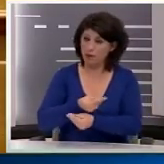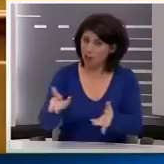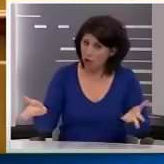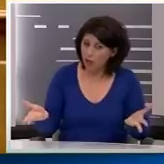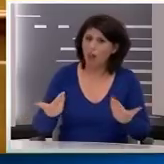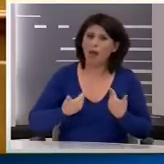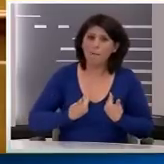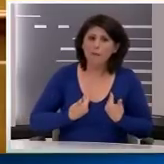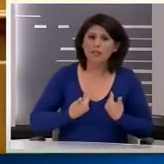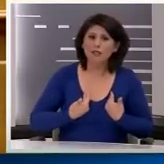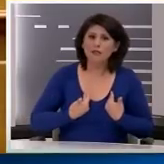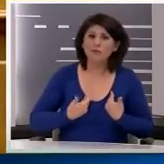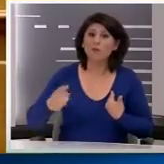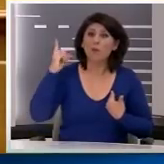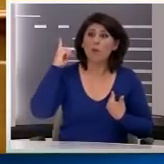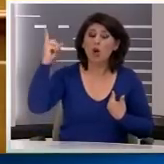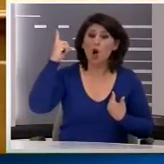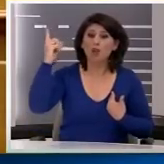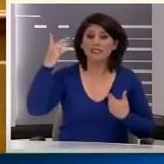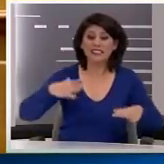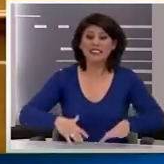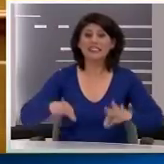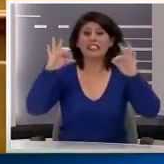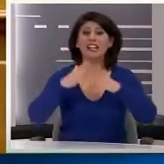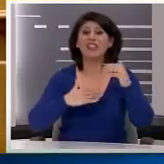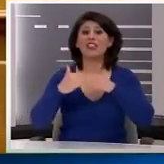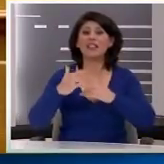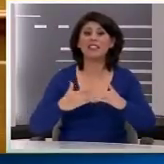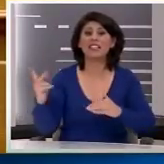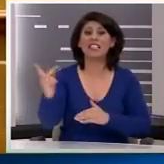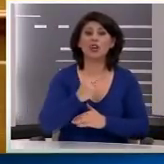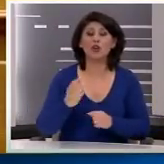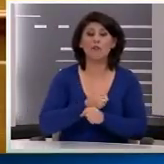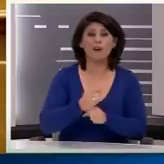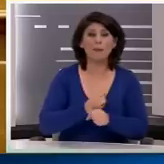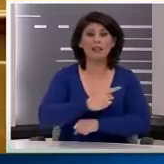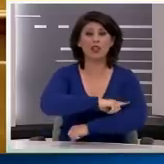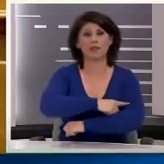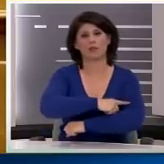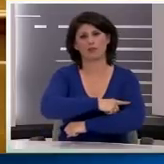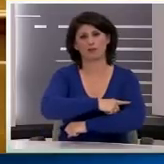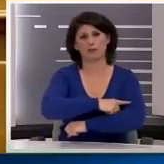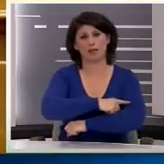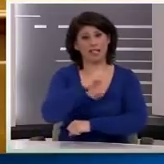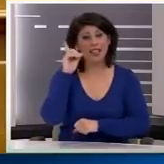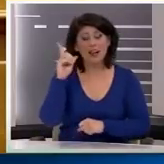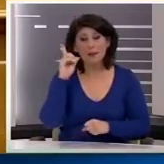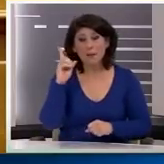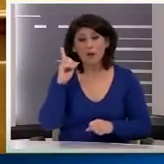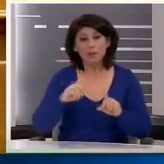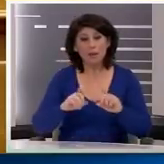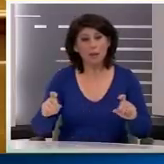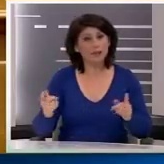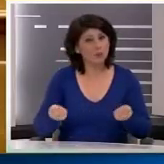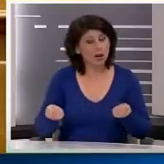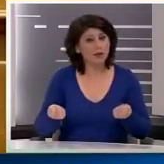εμείς πρωτοστατούσαμε στην ίδρυση κοινωνικών ιατρίων και φαρμακείων. Και ένα από τα πρώτα πράγματα